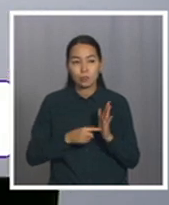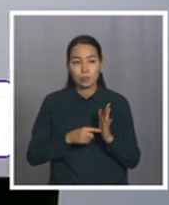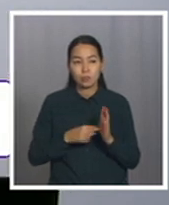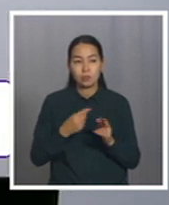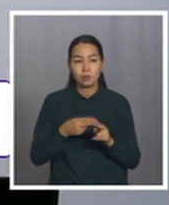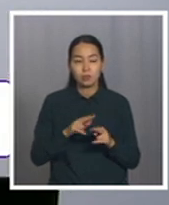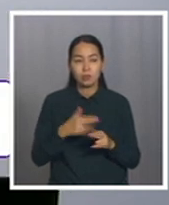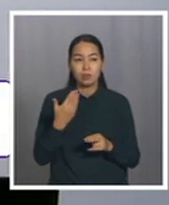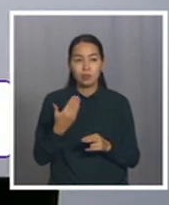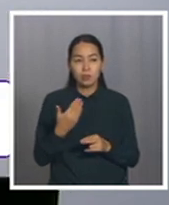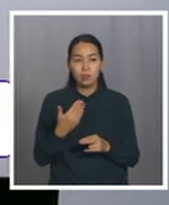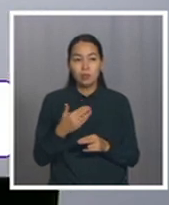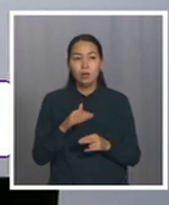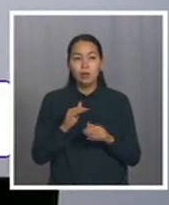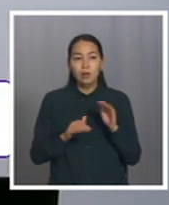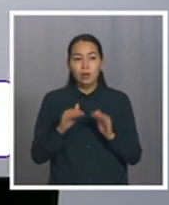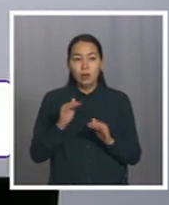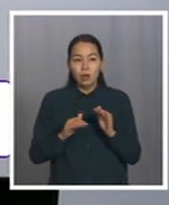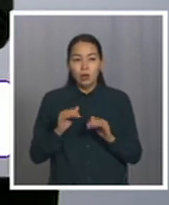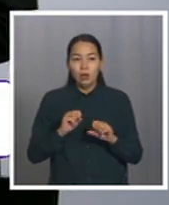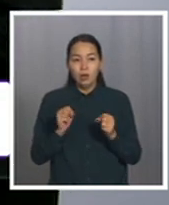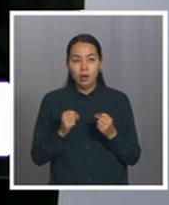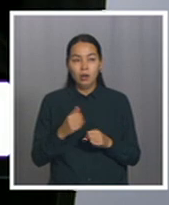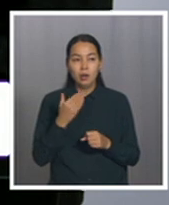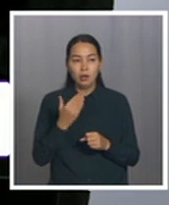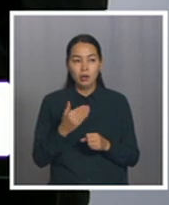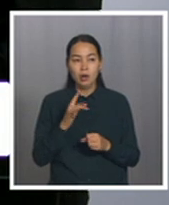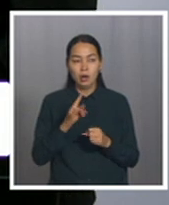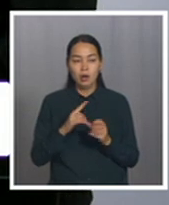деп отырғанымыз ол массаның жылдамдыққа көбейтіндісі екен.